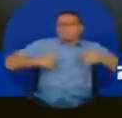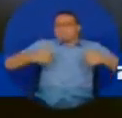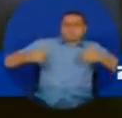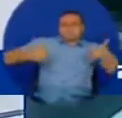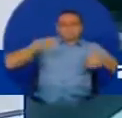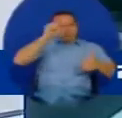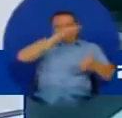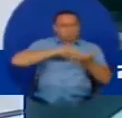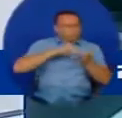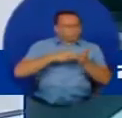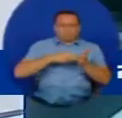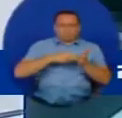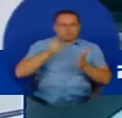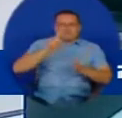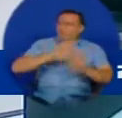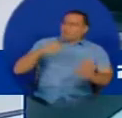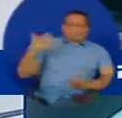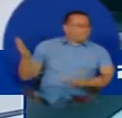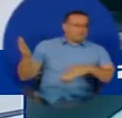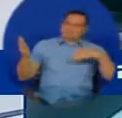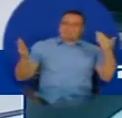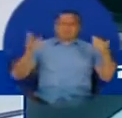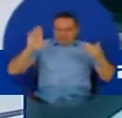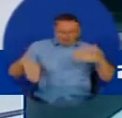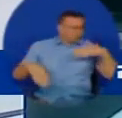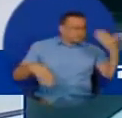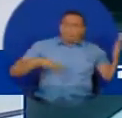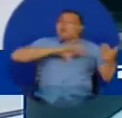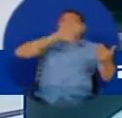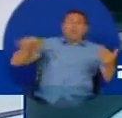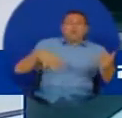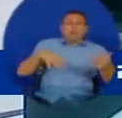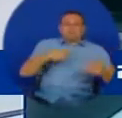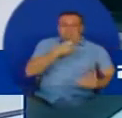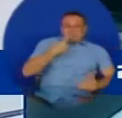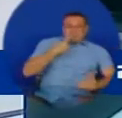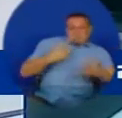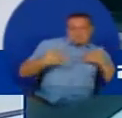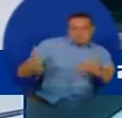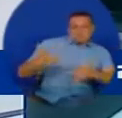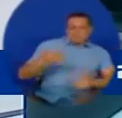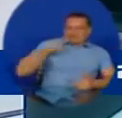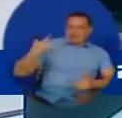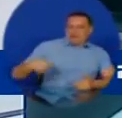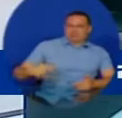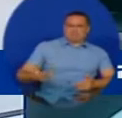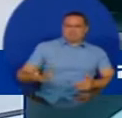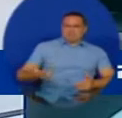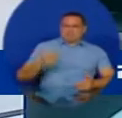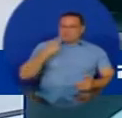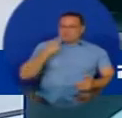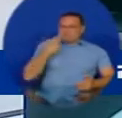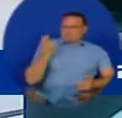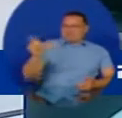וזה נכון לכל קצוות הקשת. מי יותר משתלח בלשון שלו, מי יותר חד בשפה שלו, מי משתמש בביטויים